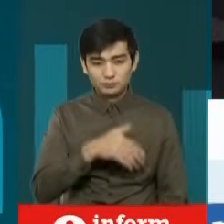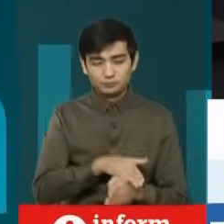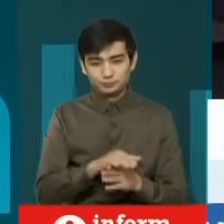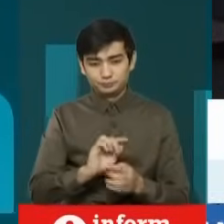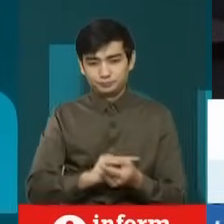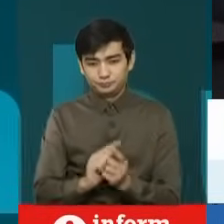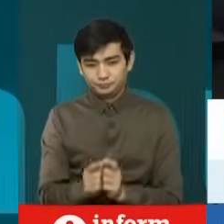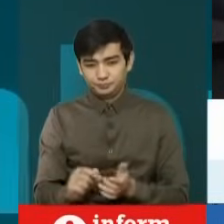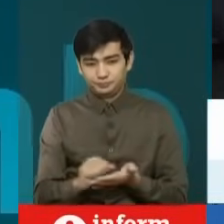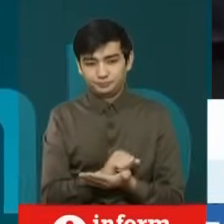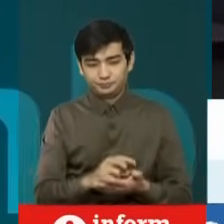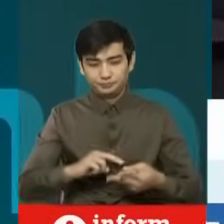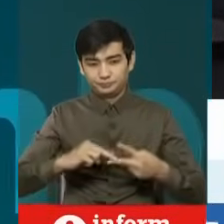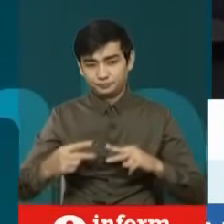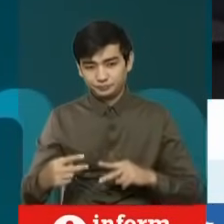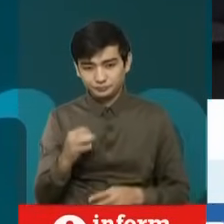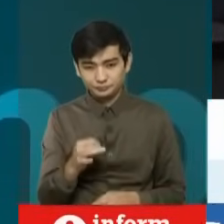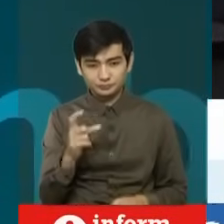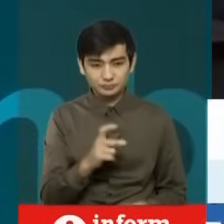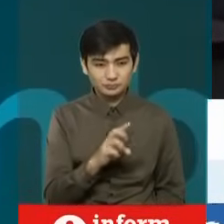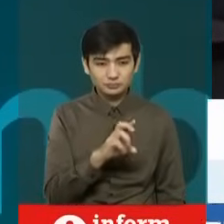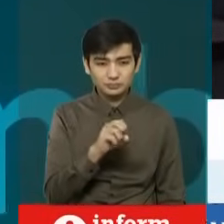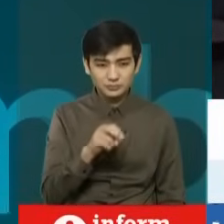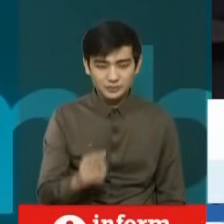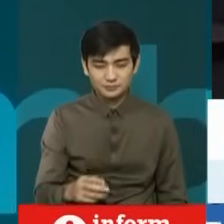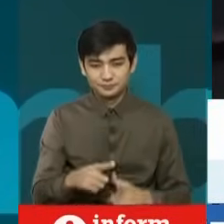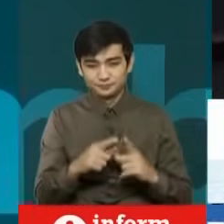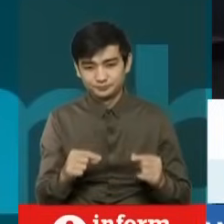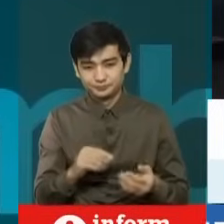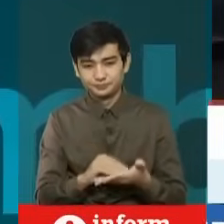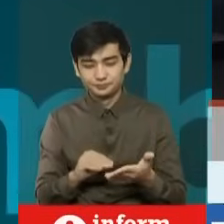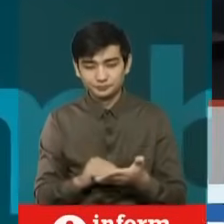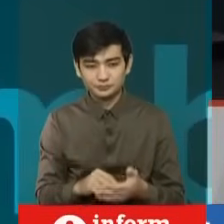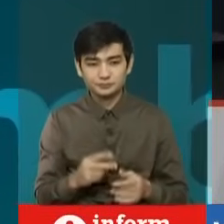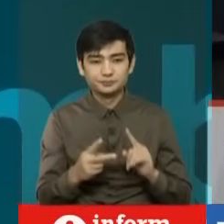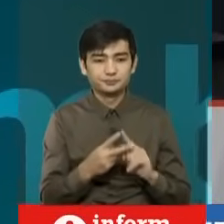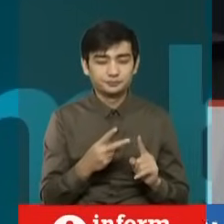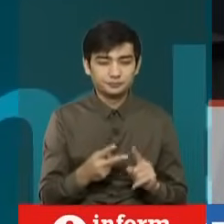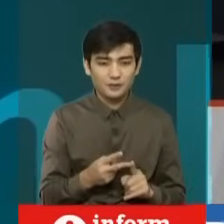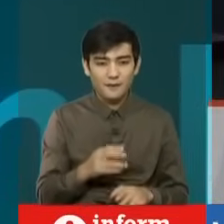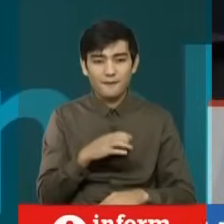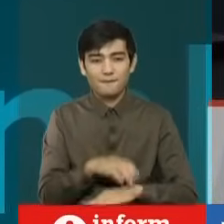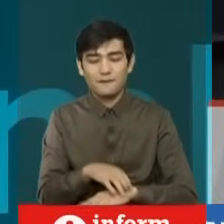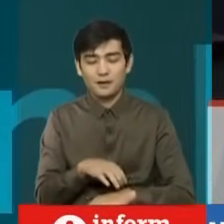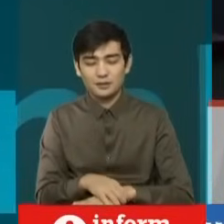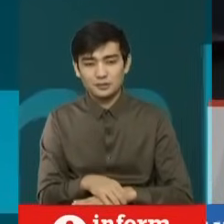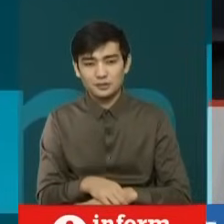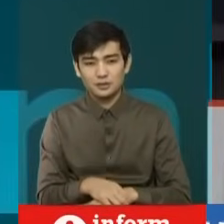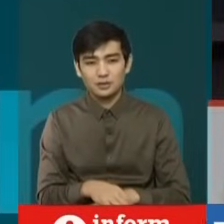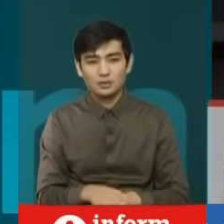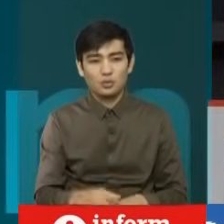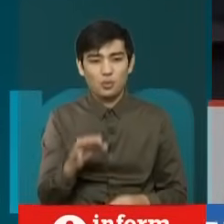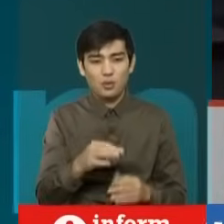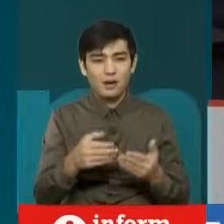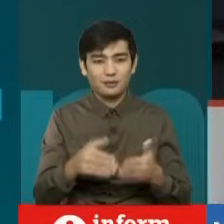бумажные больничные листы так называемые синие бланки строгой отчётности второе факты об